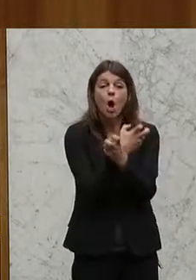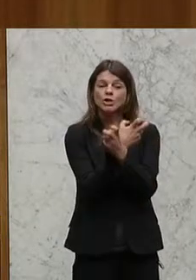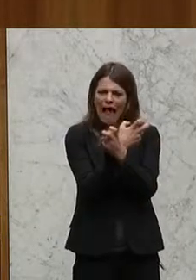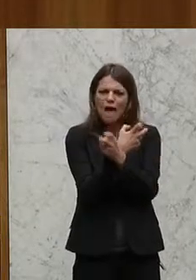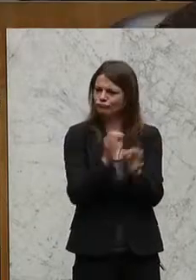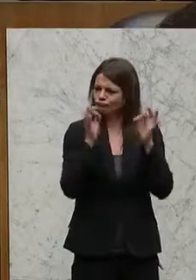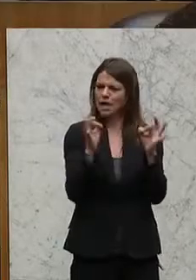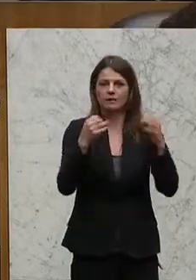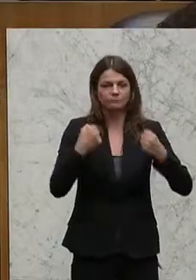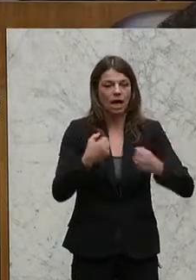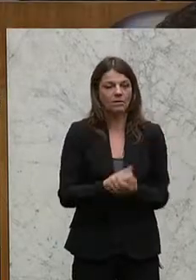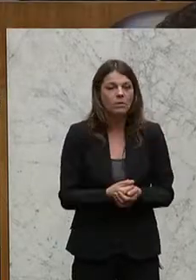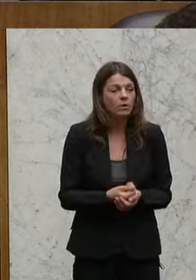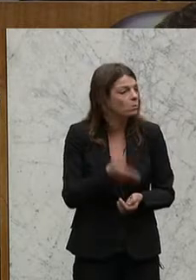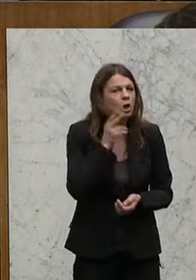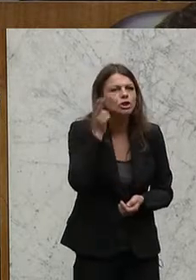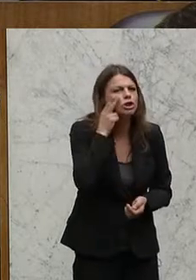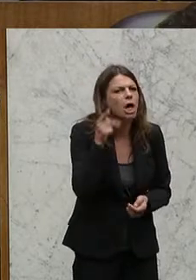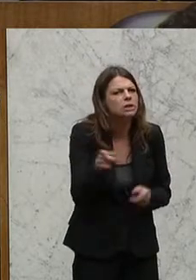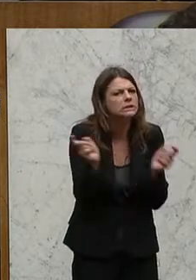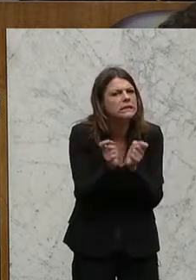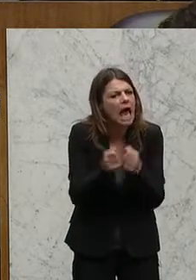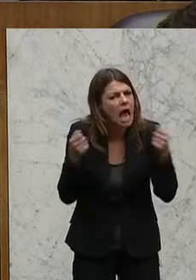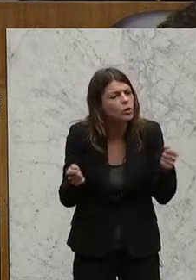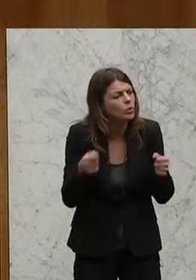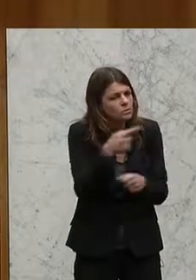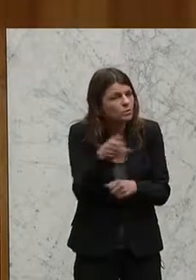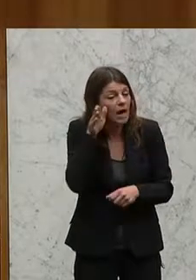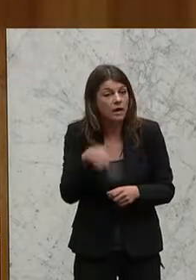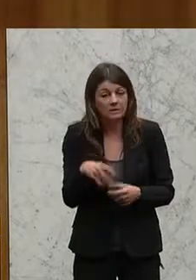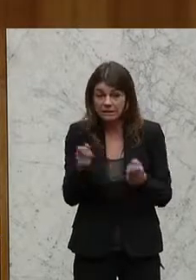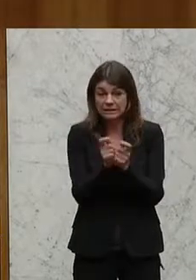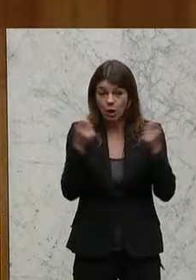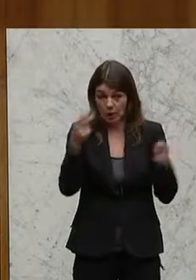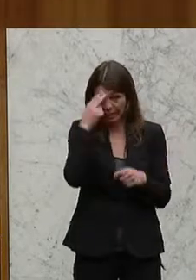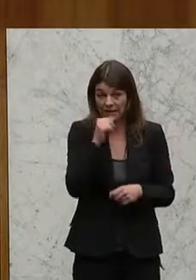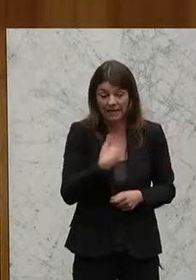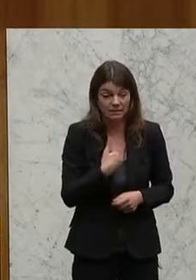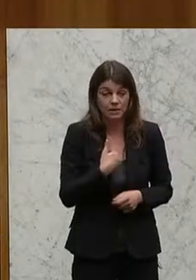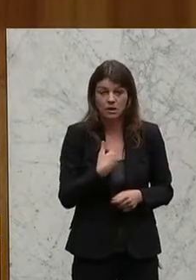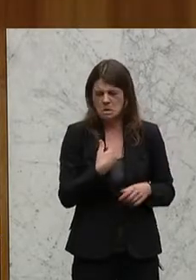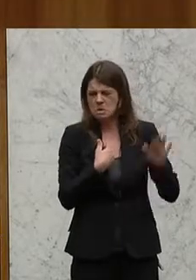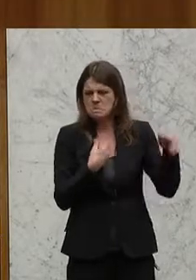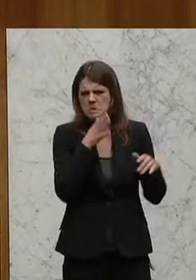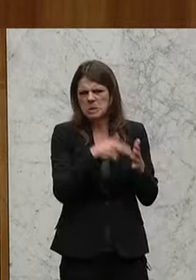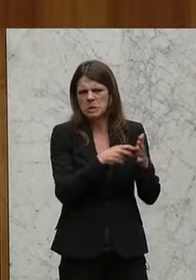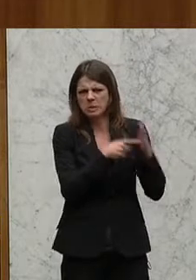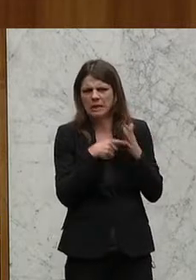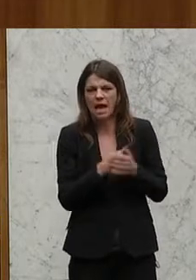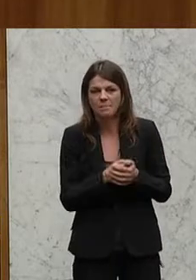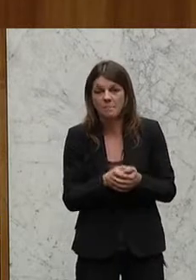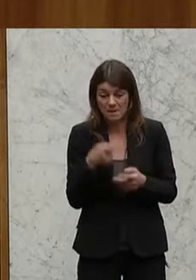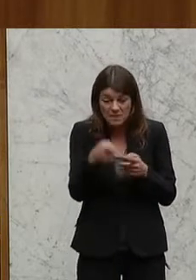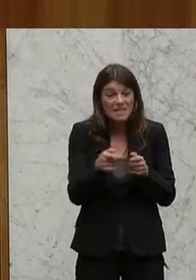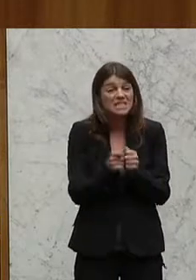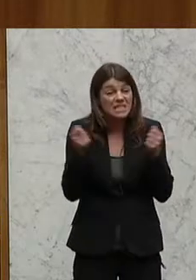gut da. Dann schauen wir uns einmal an, ob diese Zeitung, wo Sie das her haben, ich kenne diese Zeitung nicht, aber werden Sie mir sicher noch sagen, ob